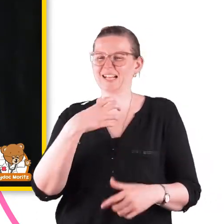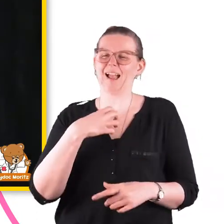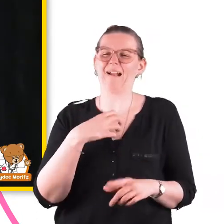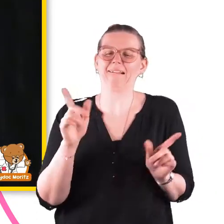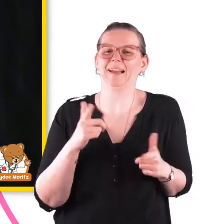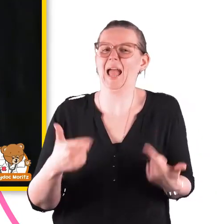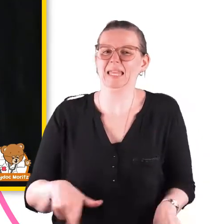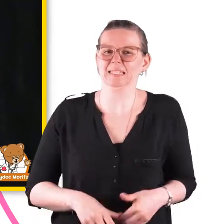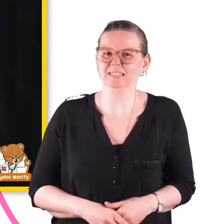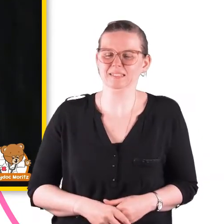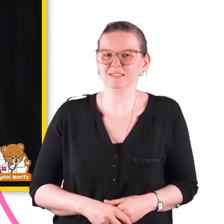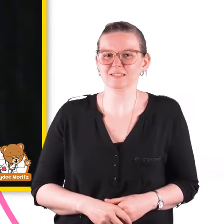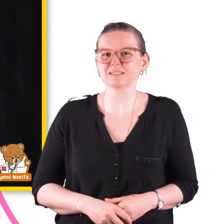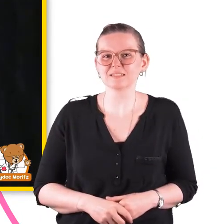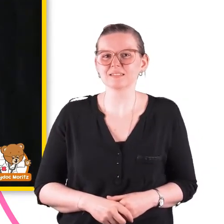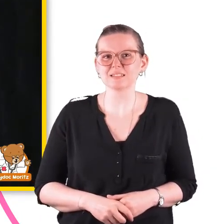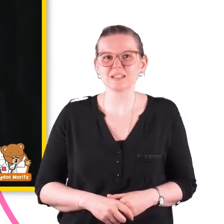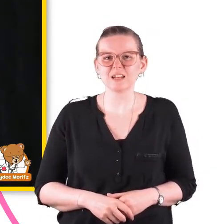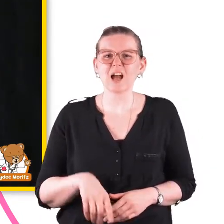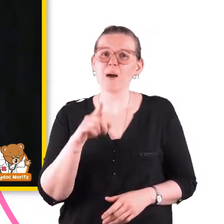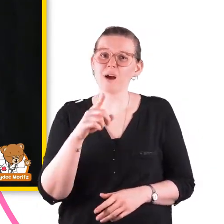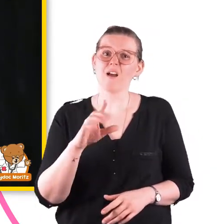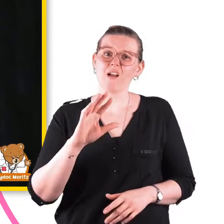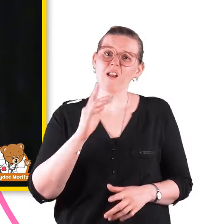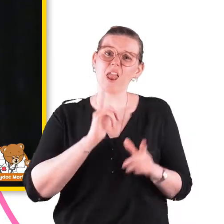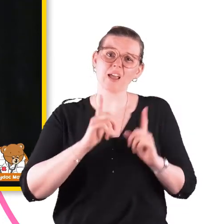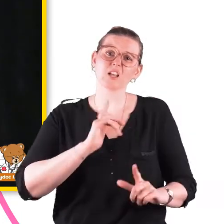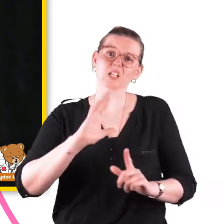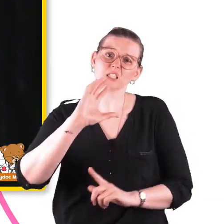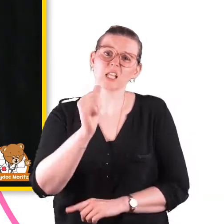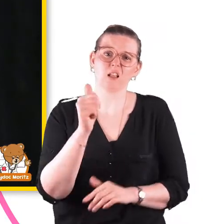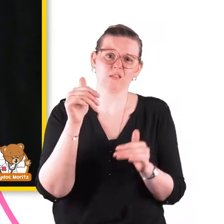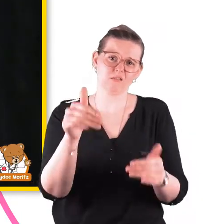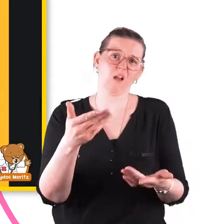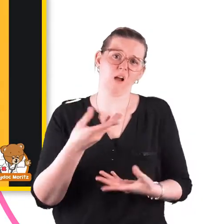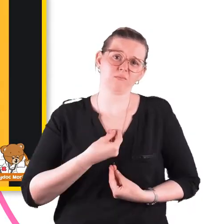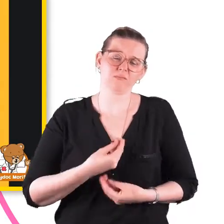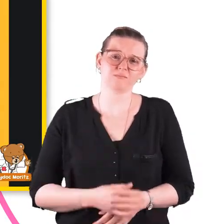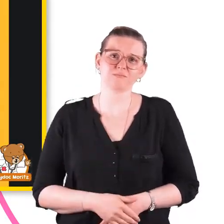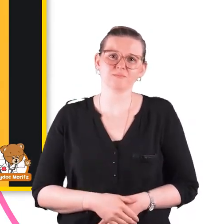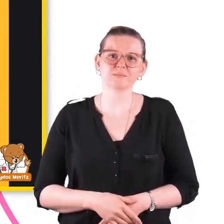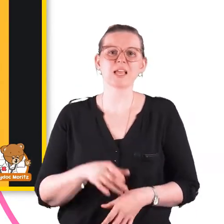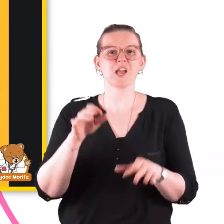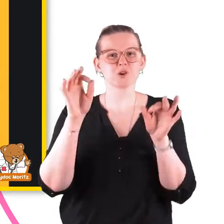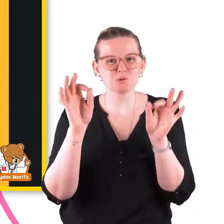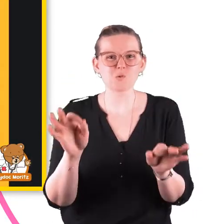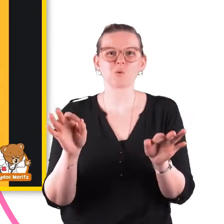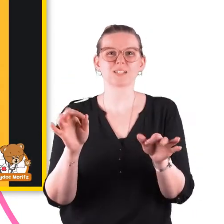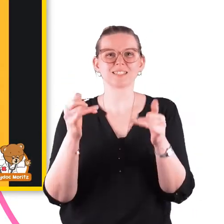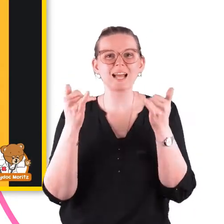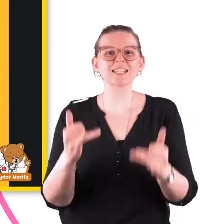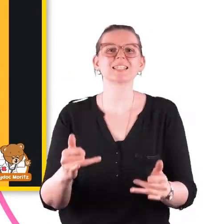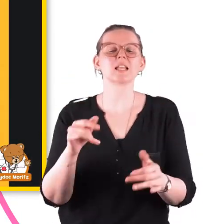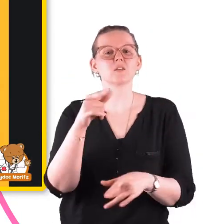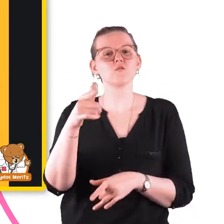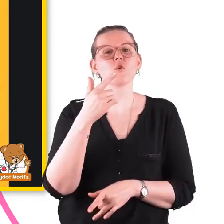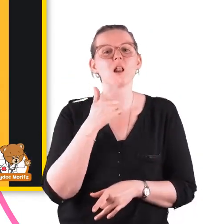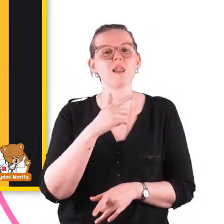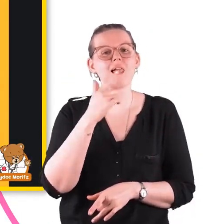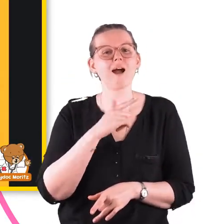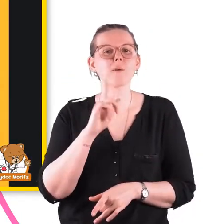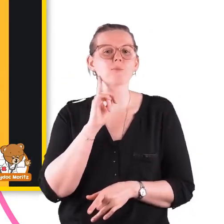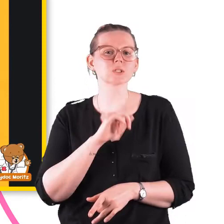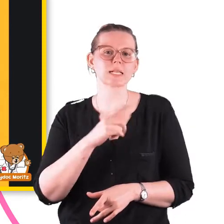natürlich keine Krankheit. Bekommt man aber auch viel zu selten. Gut, dann etwas Gesundes für